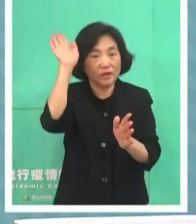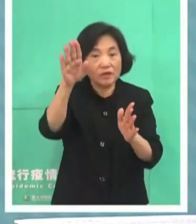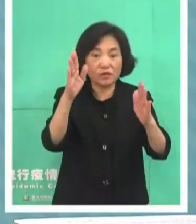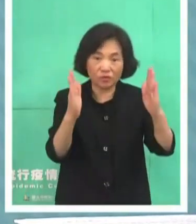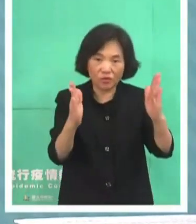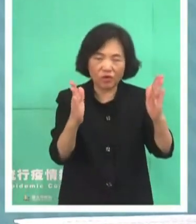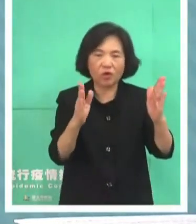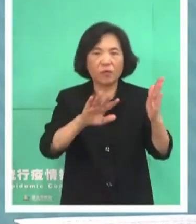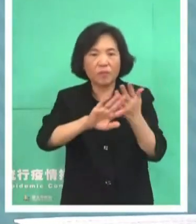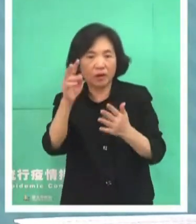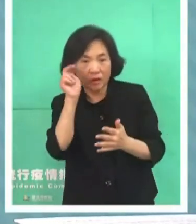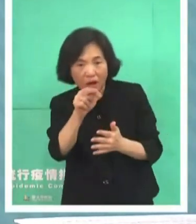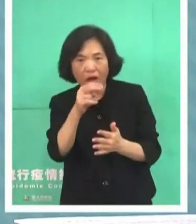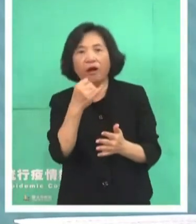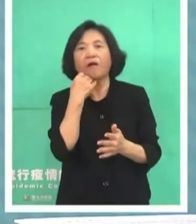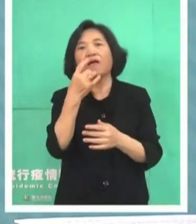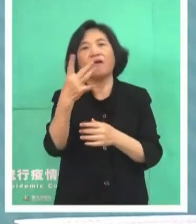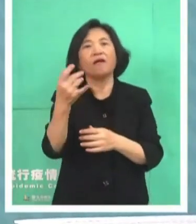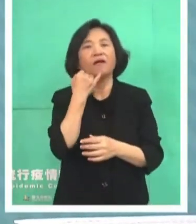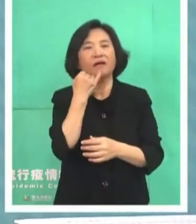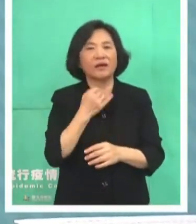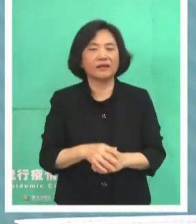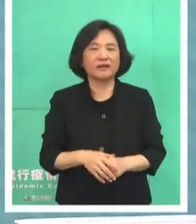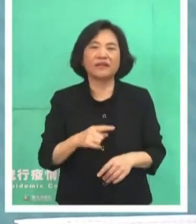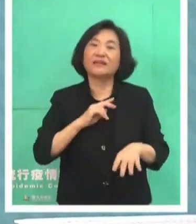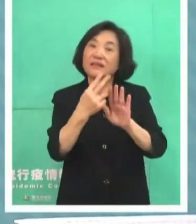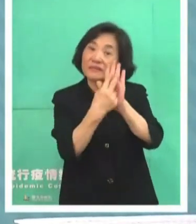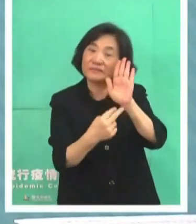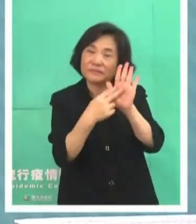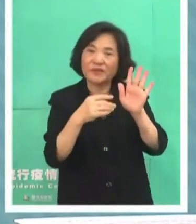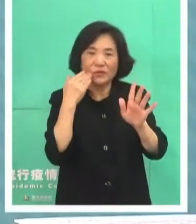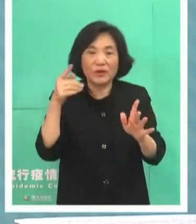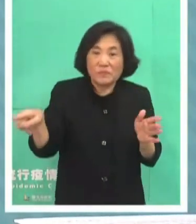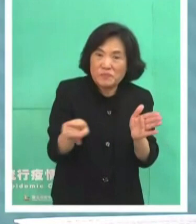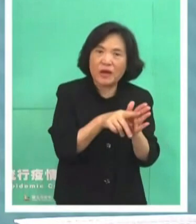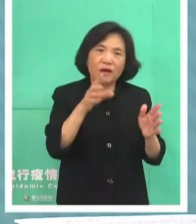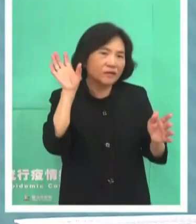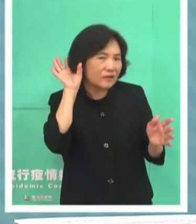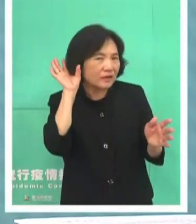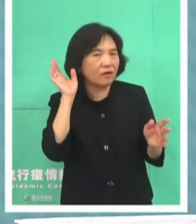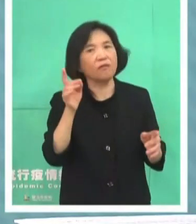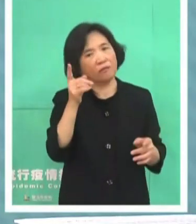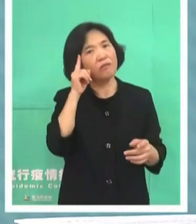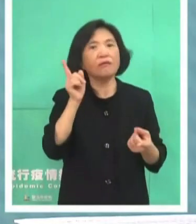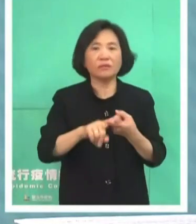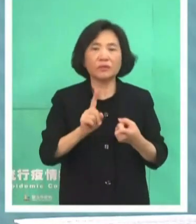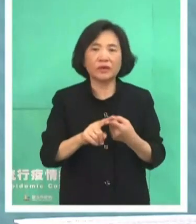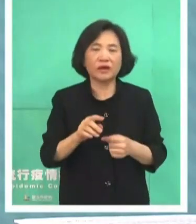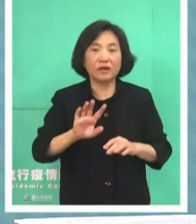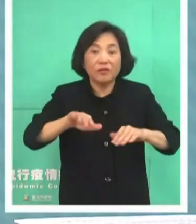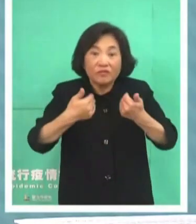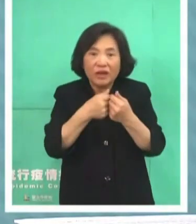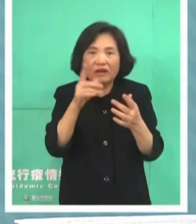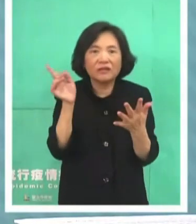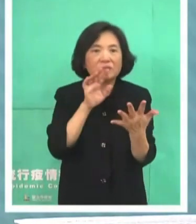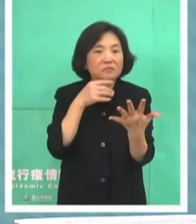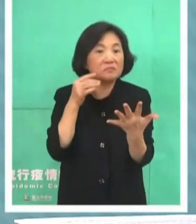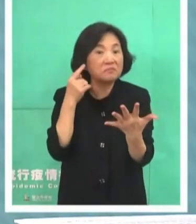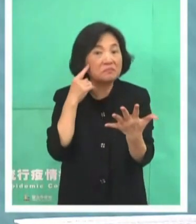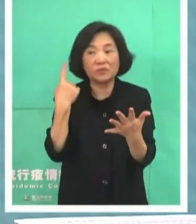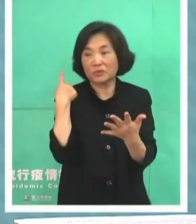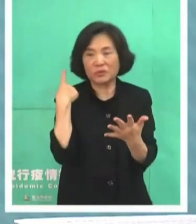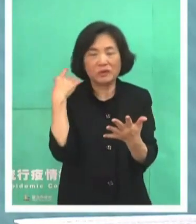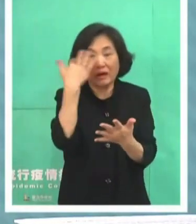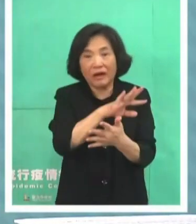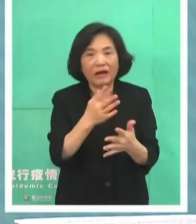套丛书啊。其实在讲的。你知道前后我们听的是啊，这个很 OK， 结果昨天发生什么事？你